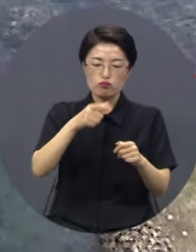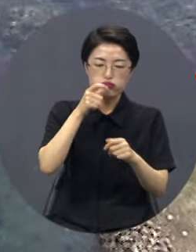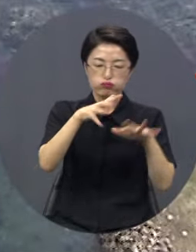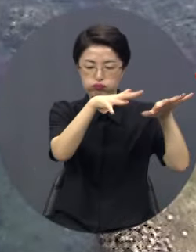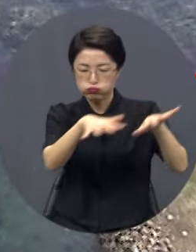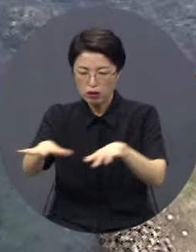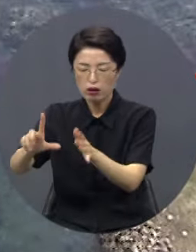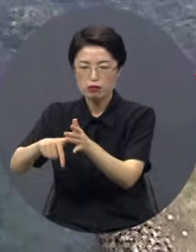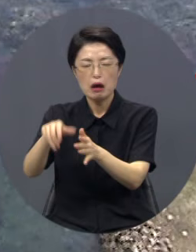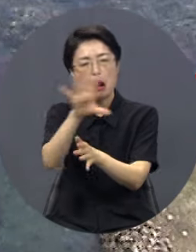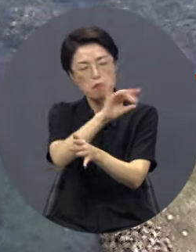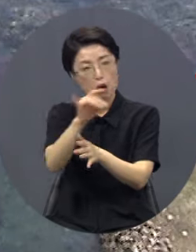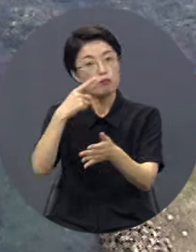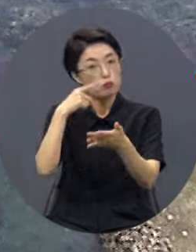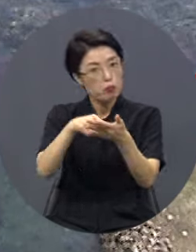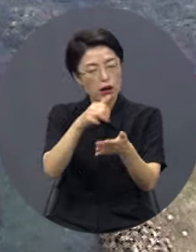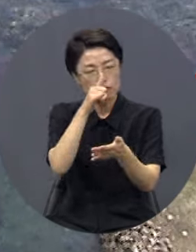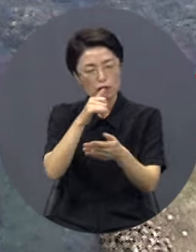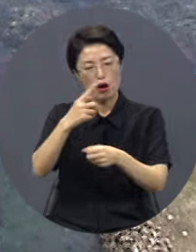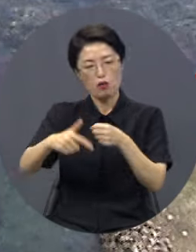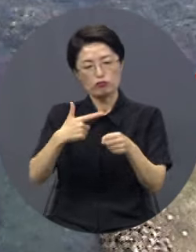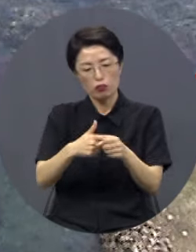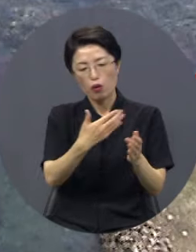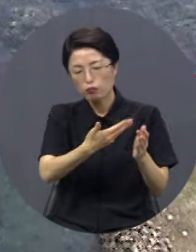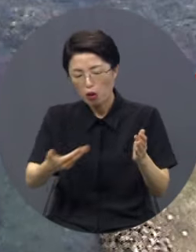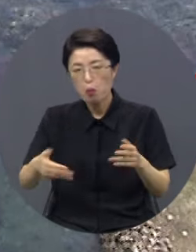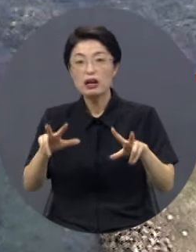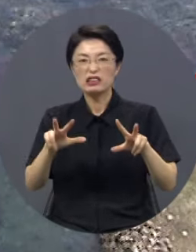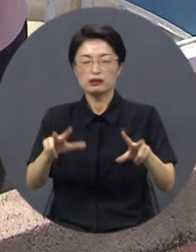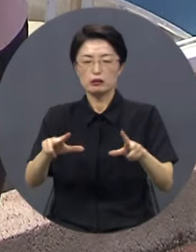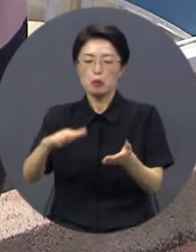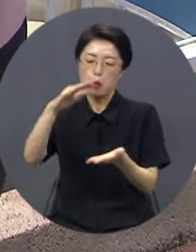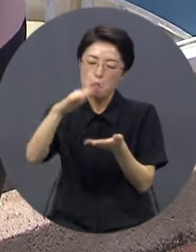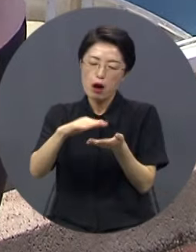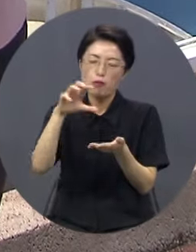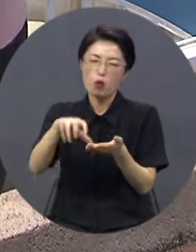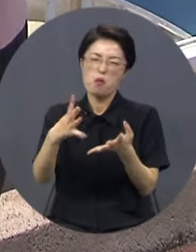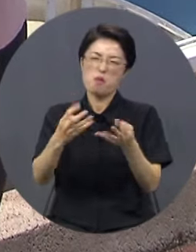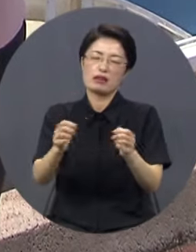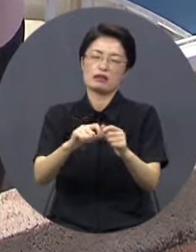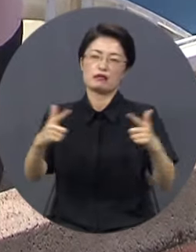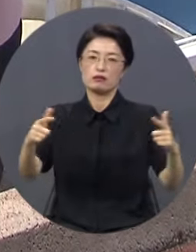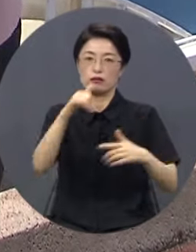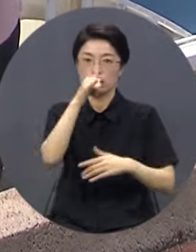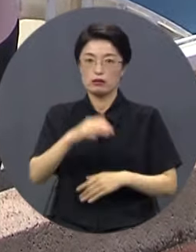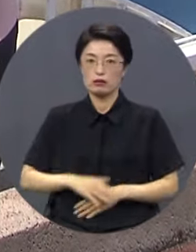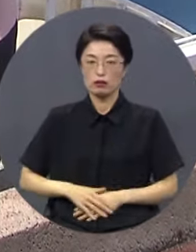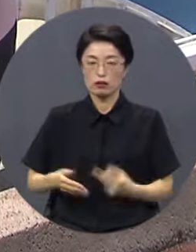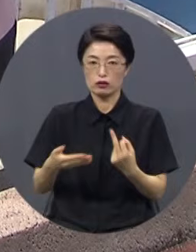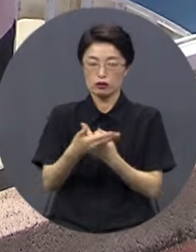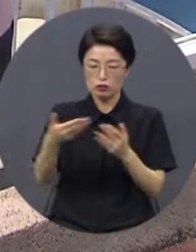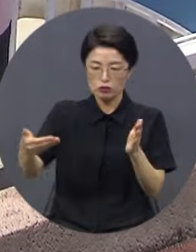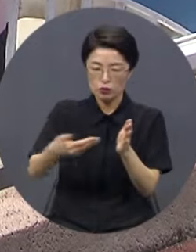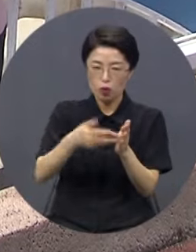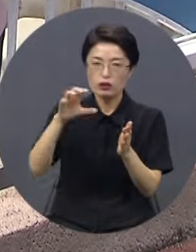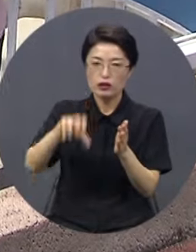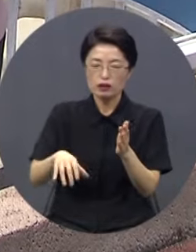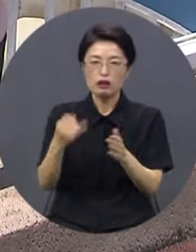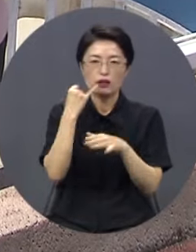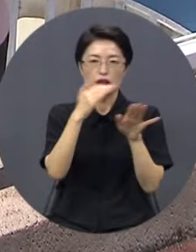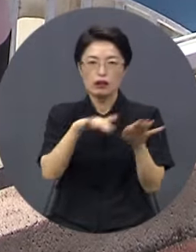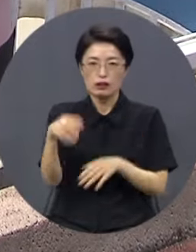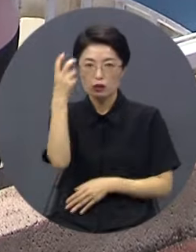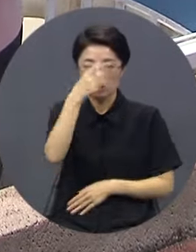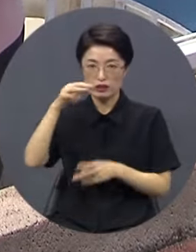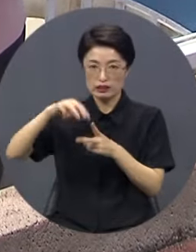6년이 지난 지금은 얕은 수심까지 넓게 번진 겁니다 제주에서는 유독 해상 관제센터 앞 야튼